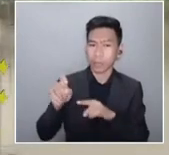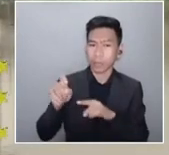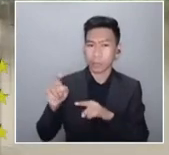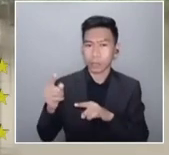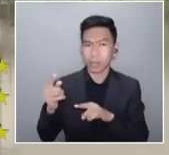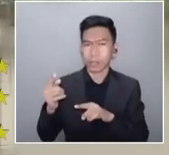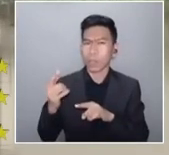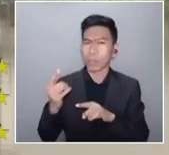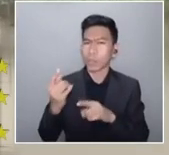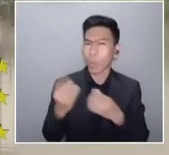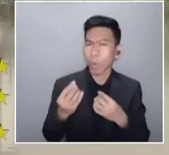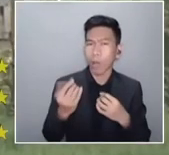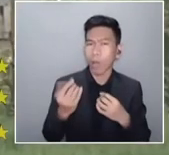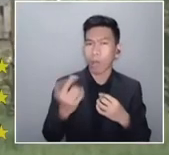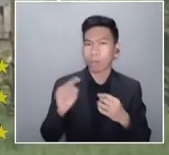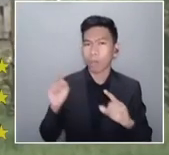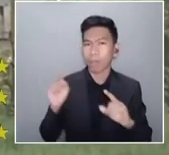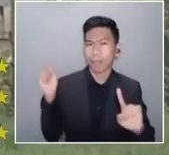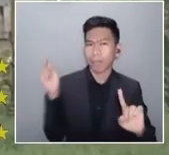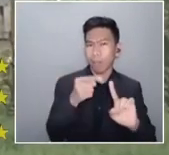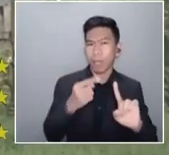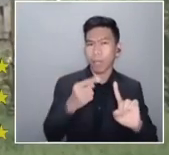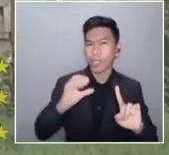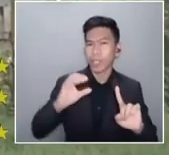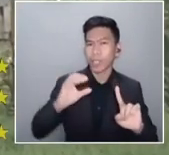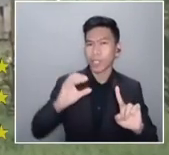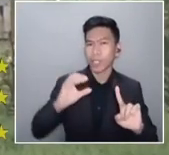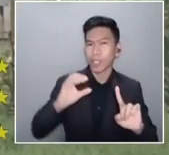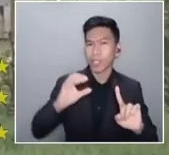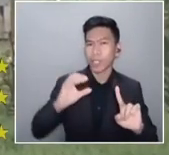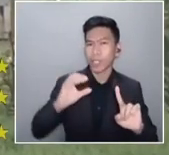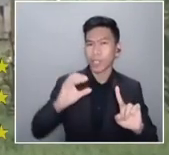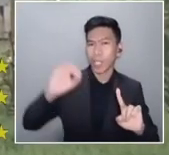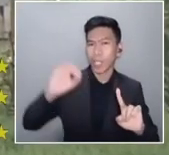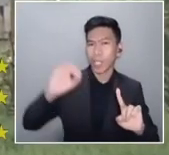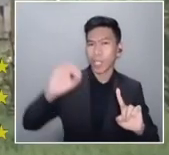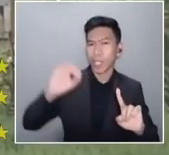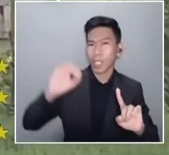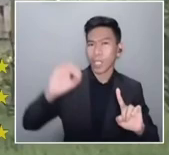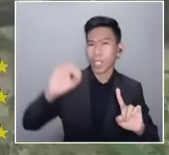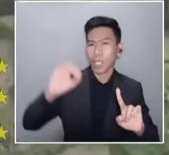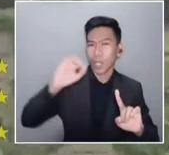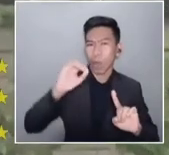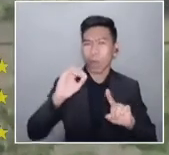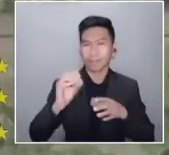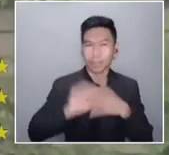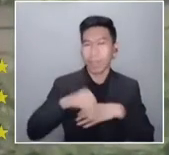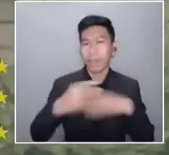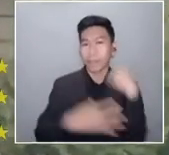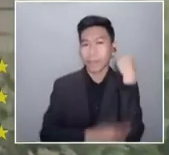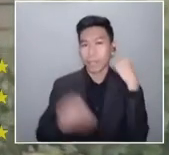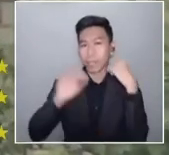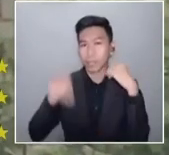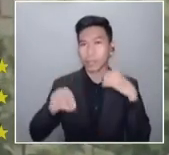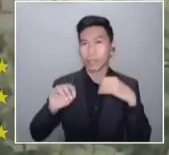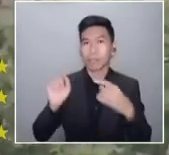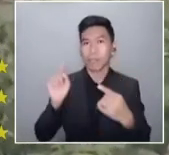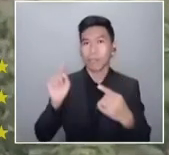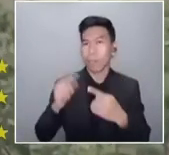zero extreme poverty rate target ng bansa sa taong 2040? Ako po